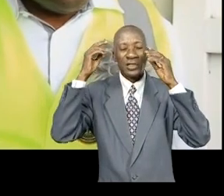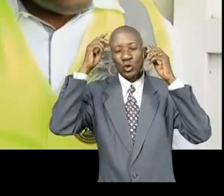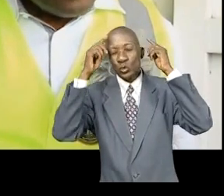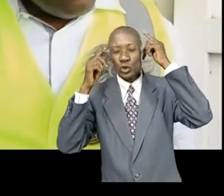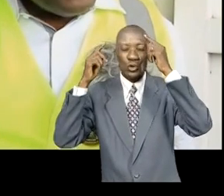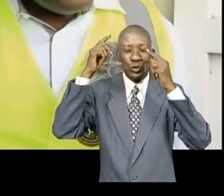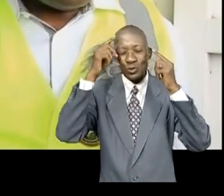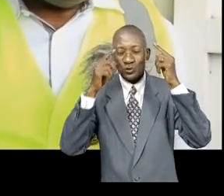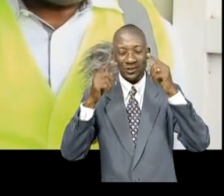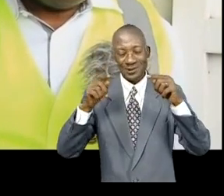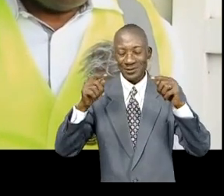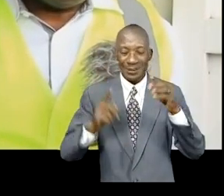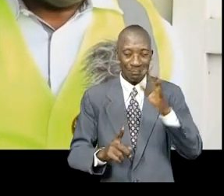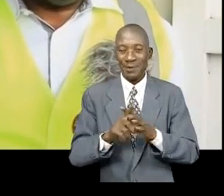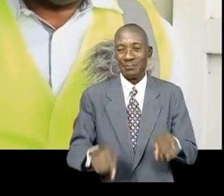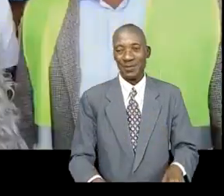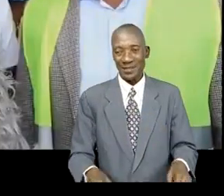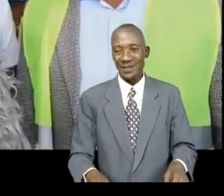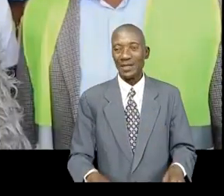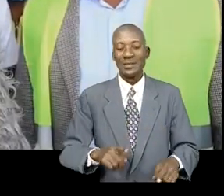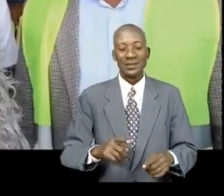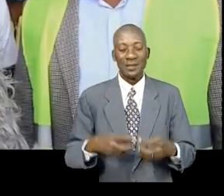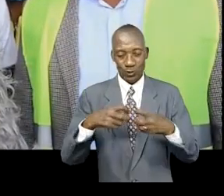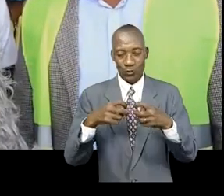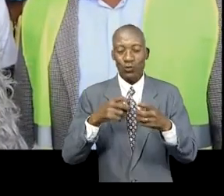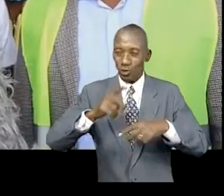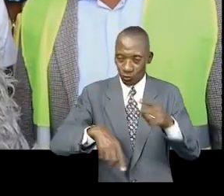réjouir. Nous allons maintenir la même qualité comme d'habitude.